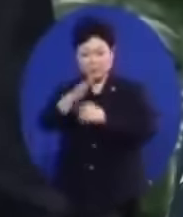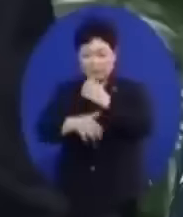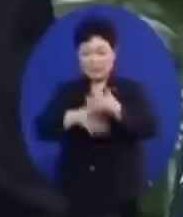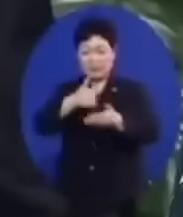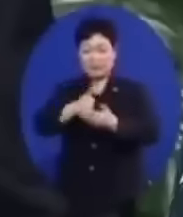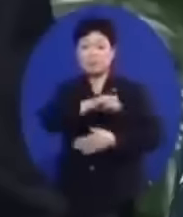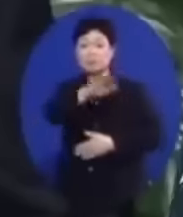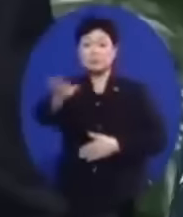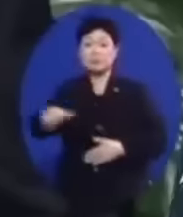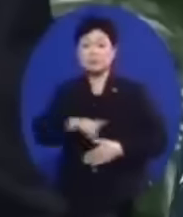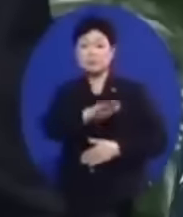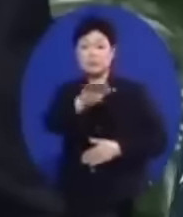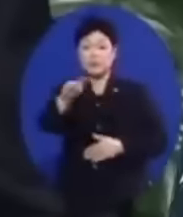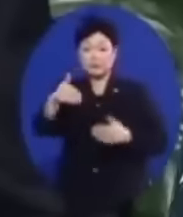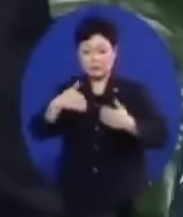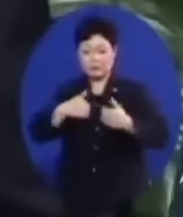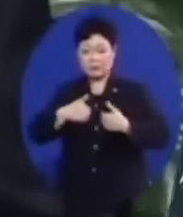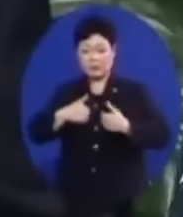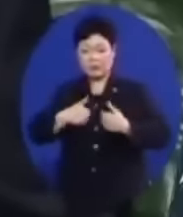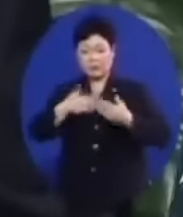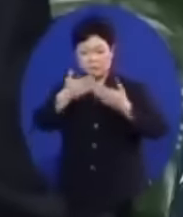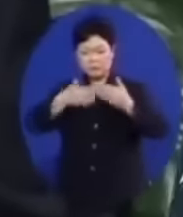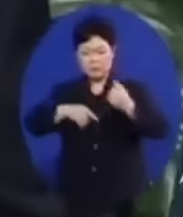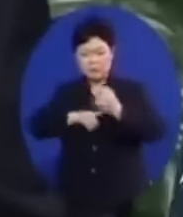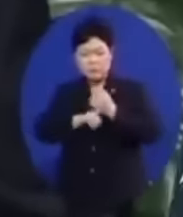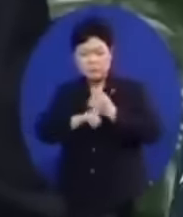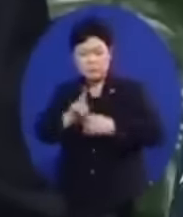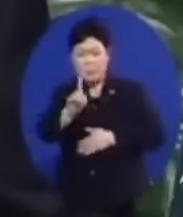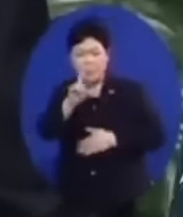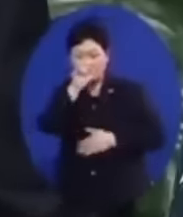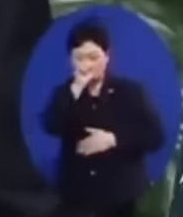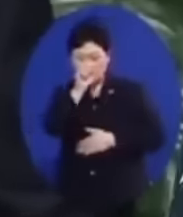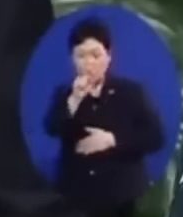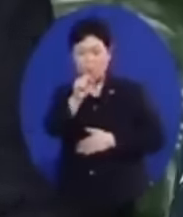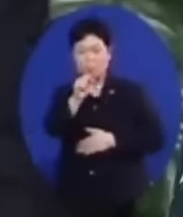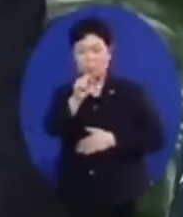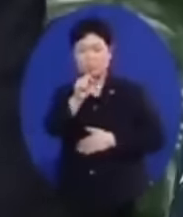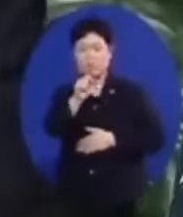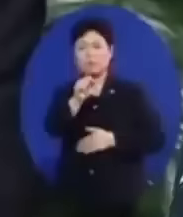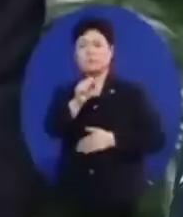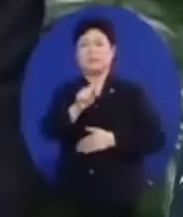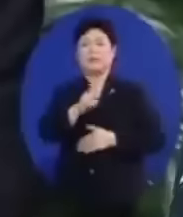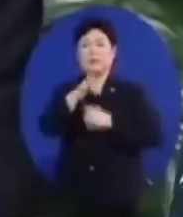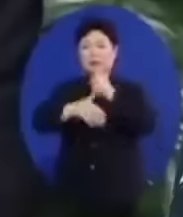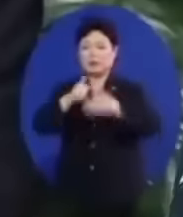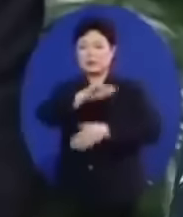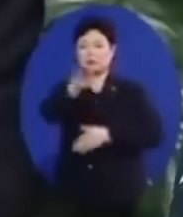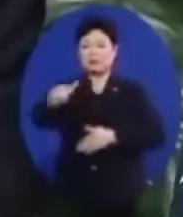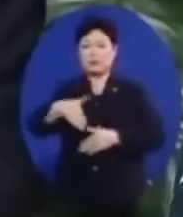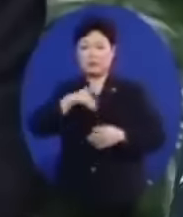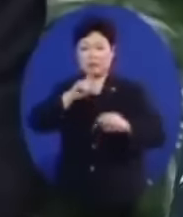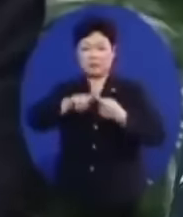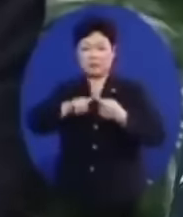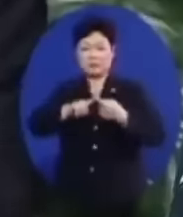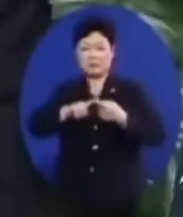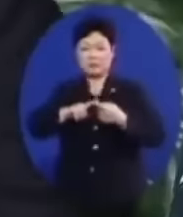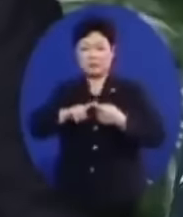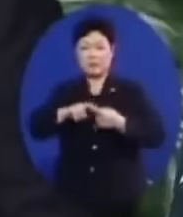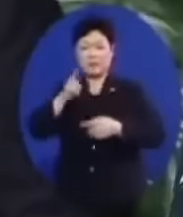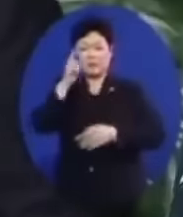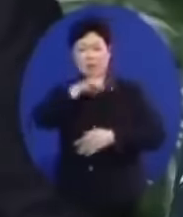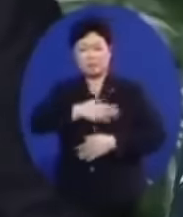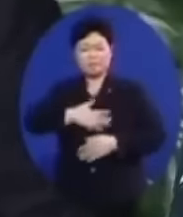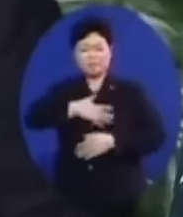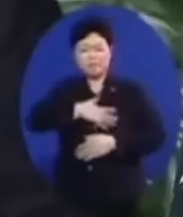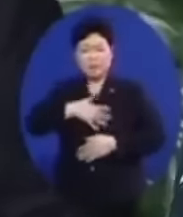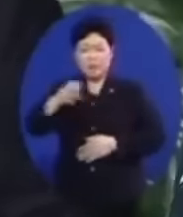하나님이 우리에 대한 뜻은 좋은 것입니다. 왜냐하면 하나님이 우리에 대해서 나쁜 감정을 가졌다면 그